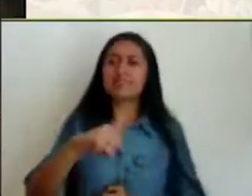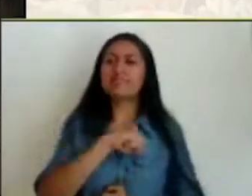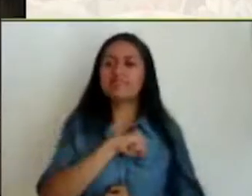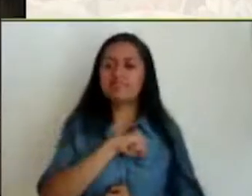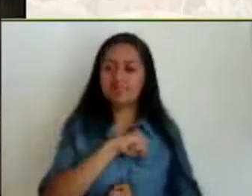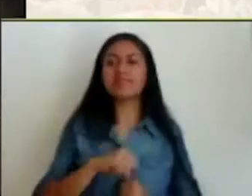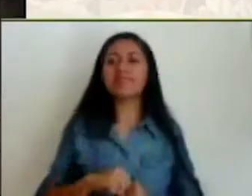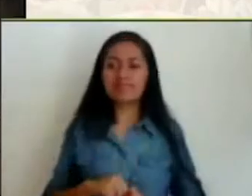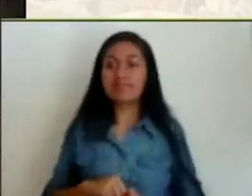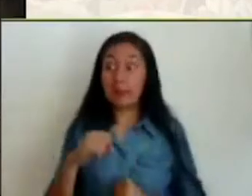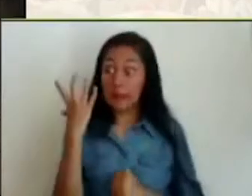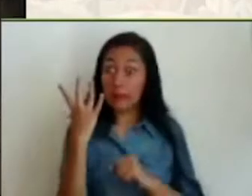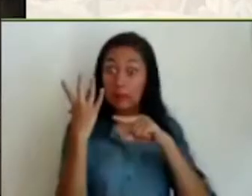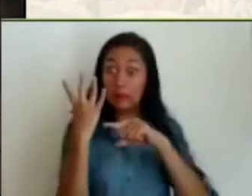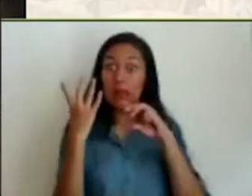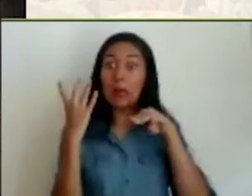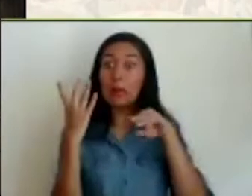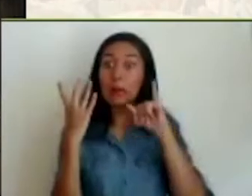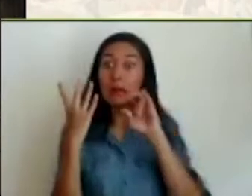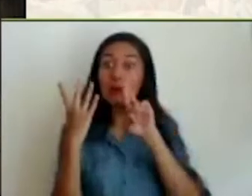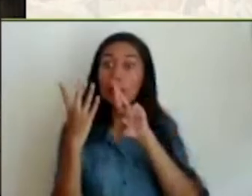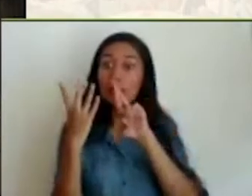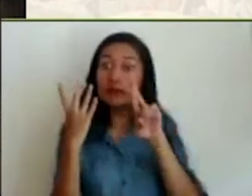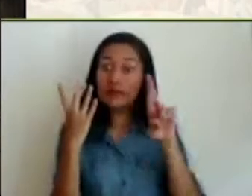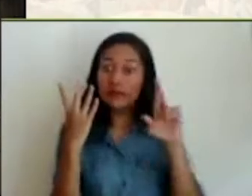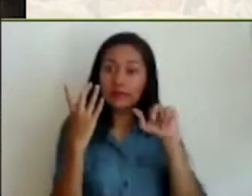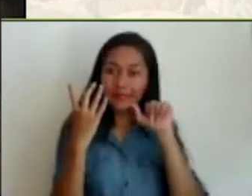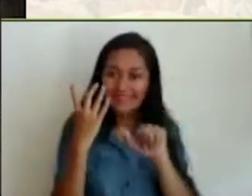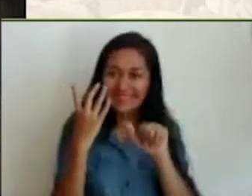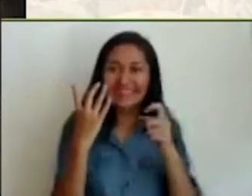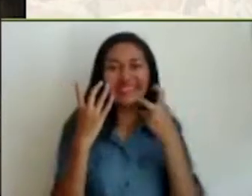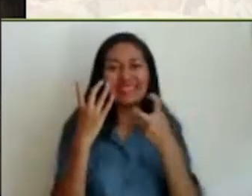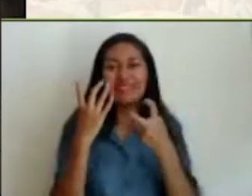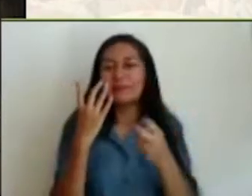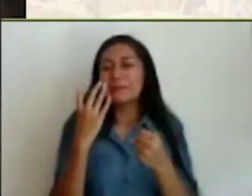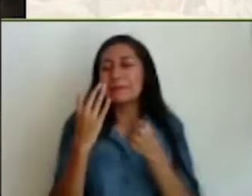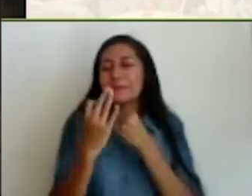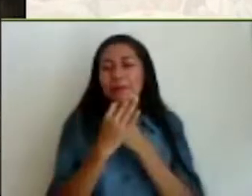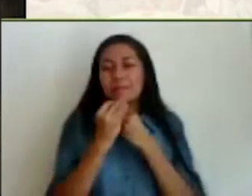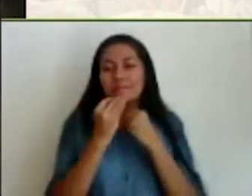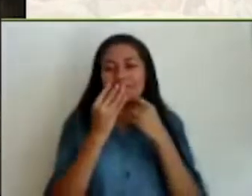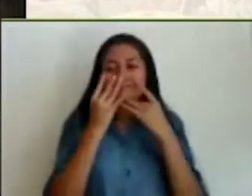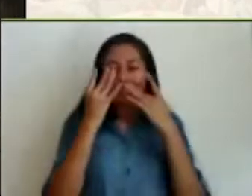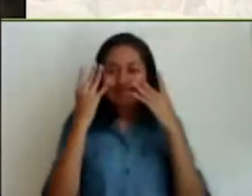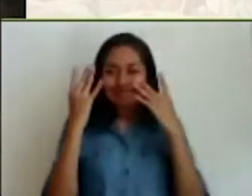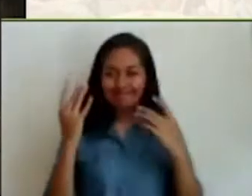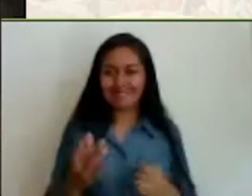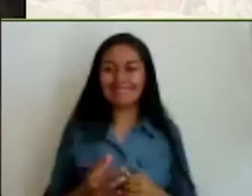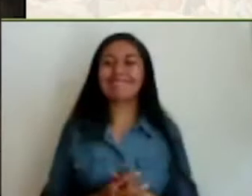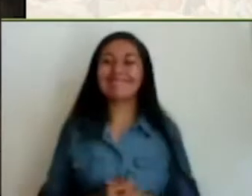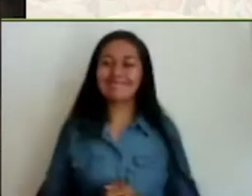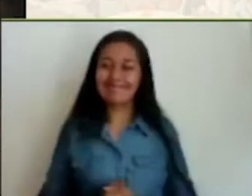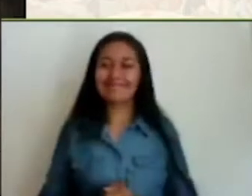mirra è in grado di sanare col suo penetrante benefico aroma l'ammorbante miasma contagioso.